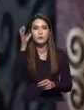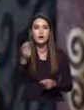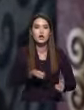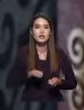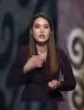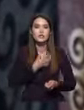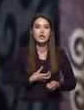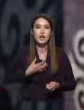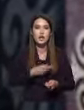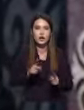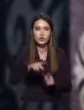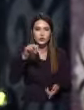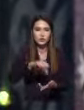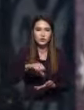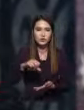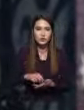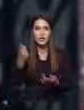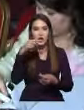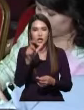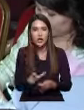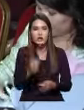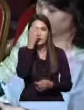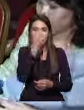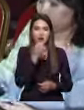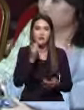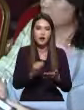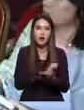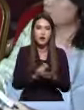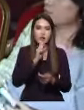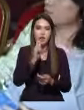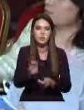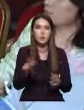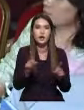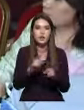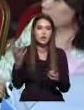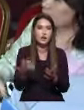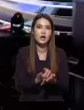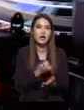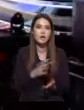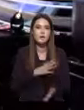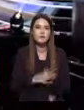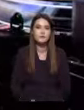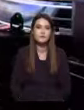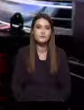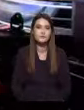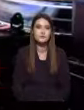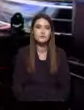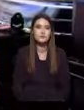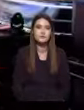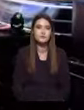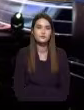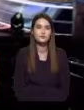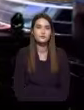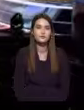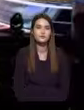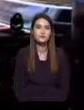қалауға үлесін қосқан ел ағалары да алғыс хатпен марапатталып, төс белгі иегерлері атанды. Ақбота Базарбай, Бауыржан